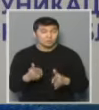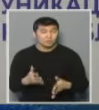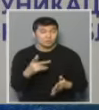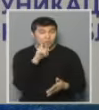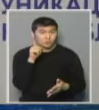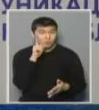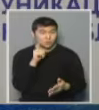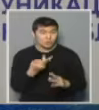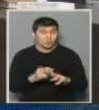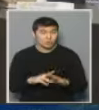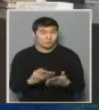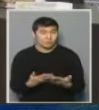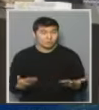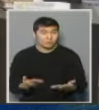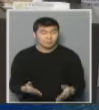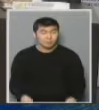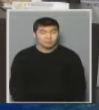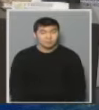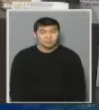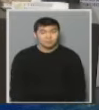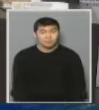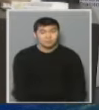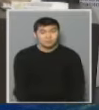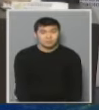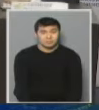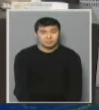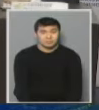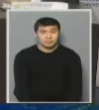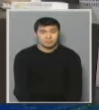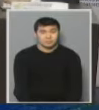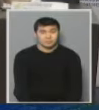обладателей зеленого статуса. Астанай Бахыт, Артур Ботпанов, Жанар Сагынышкызы, телеканал Атырау.